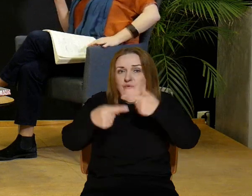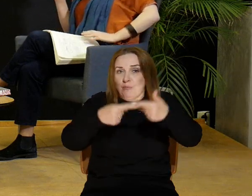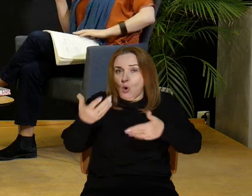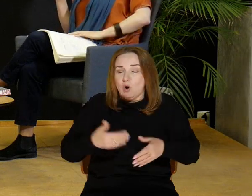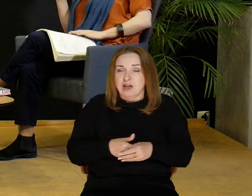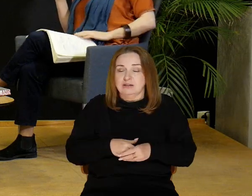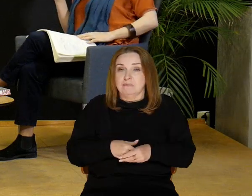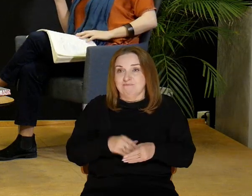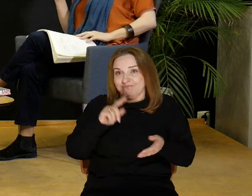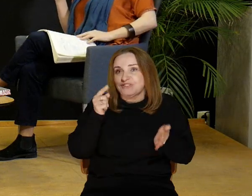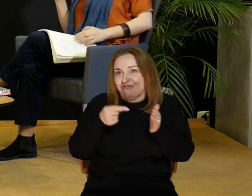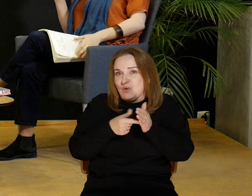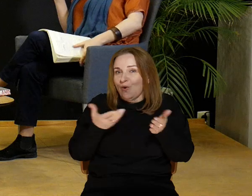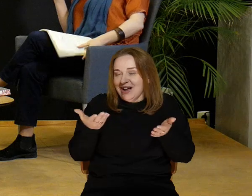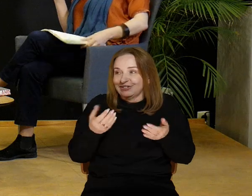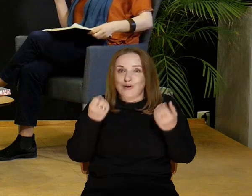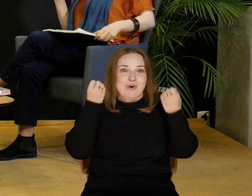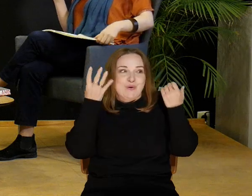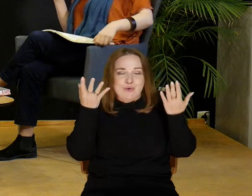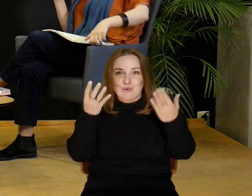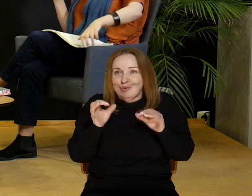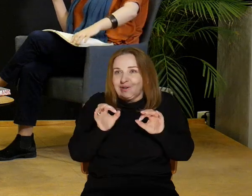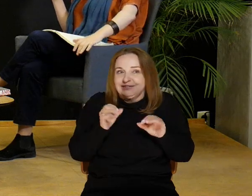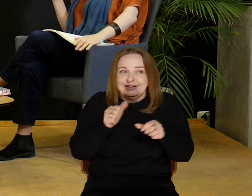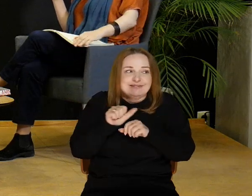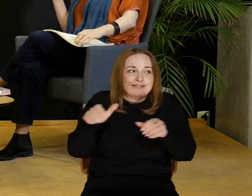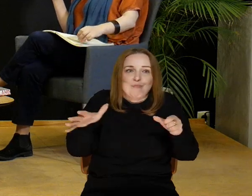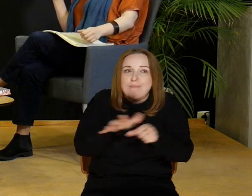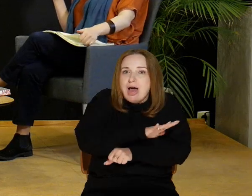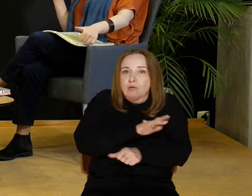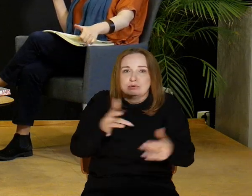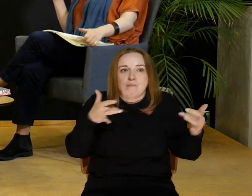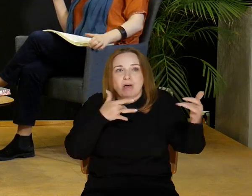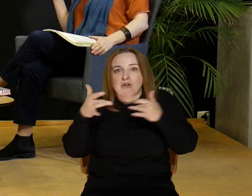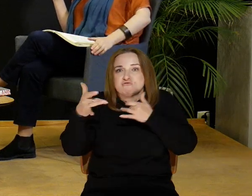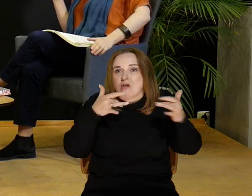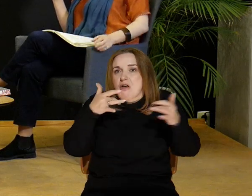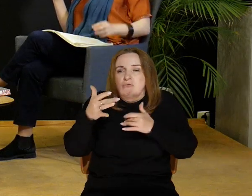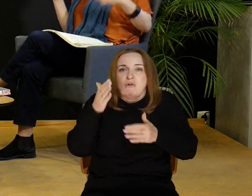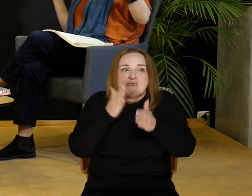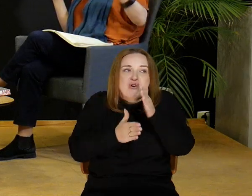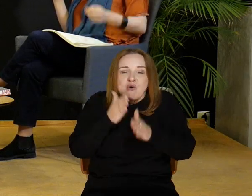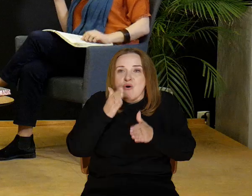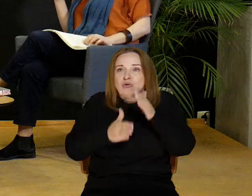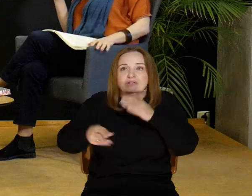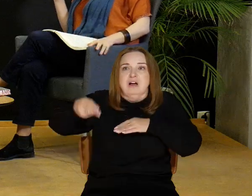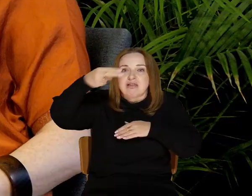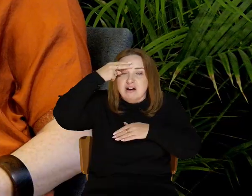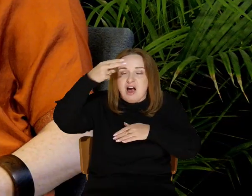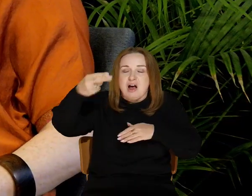Ale no właśnie, jak to jest, że ta kultura jest taka przepełniona tą martyrologią z jednej strony i tą